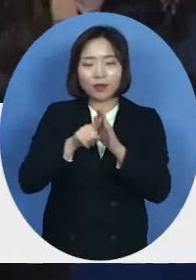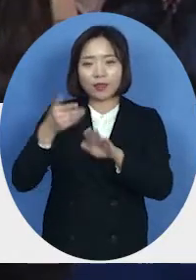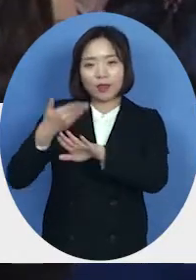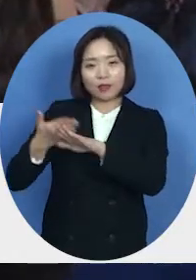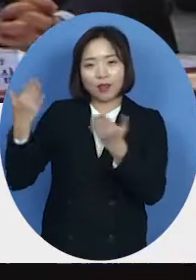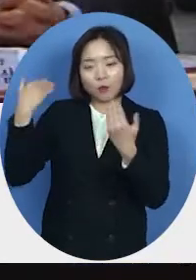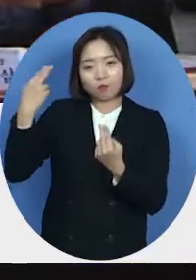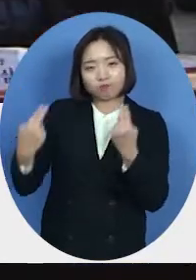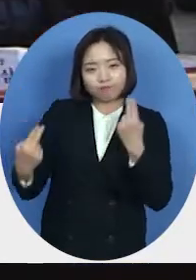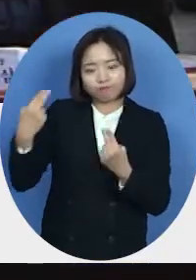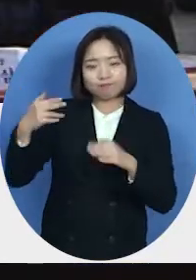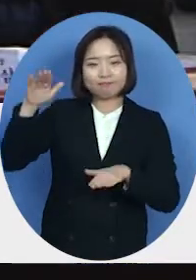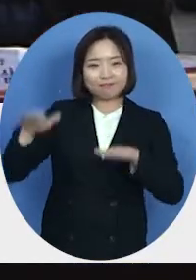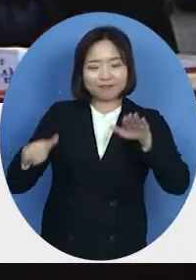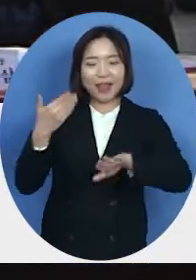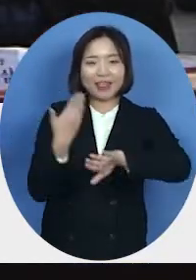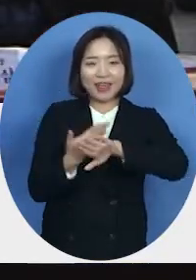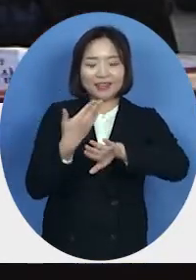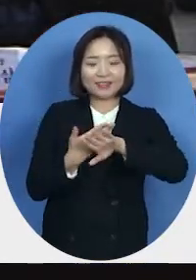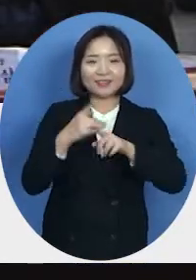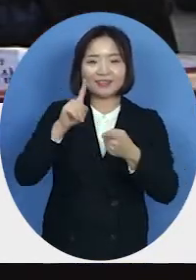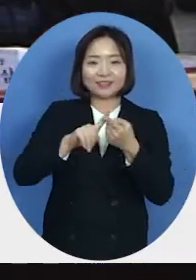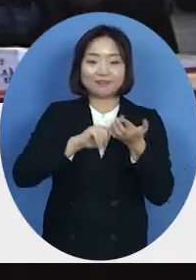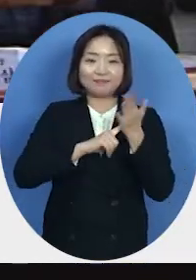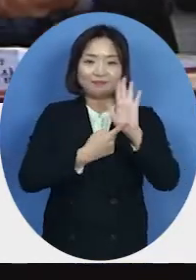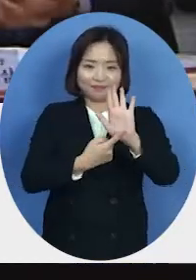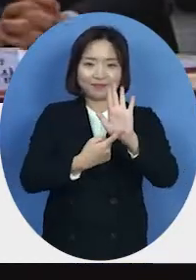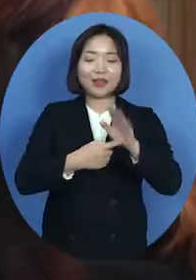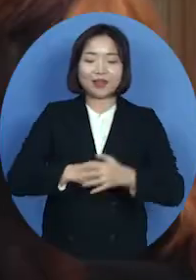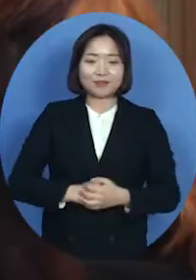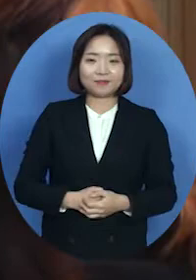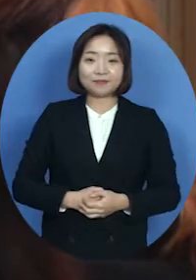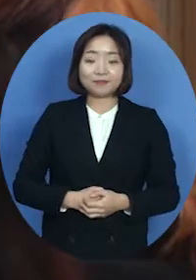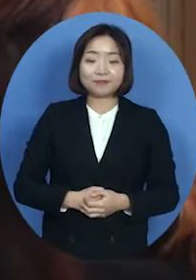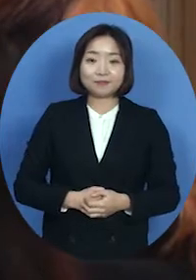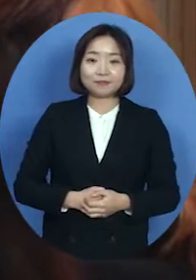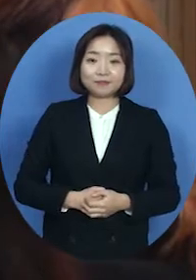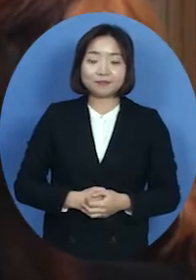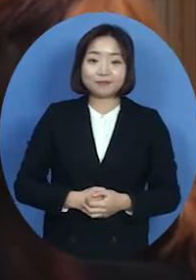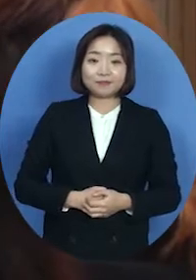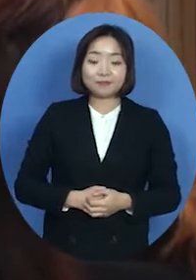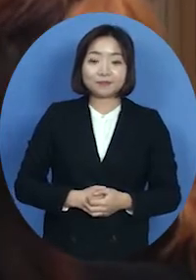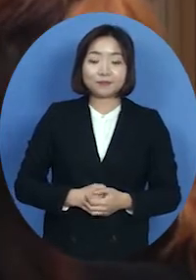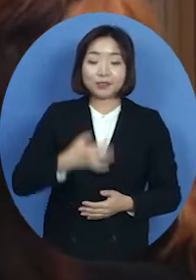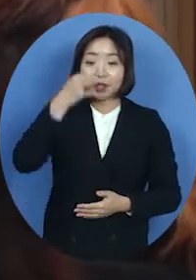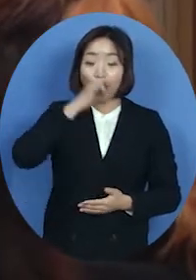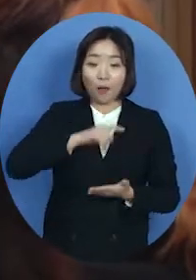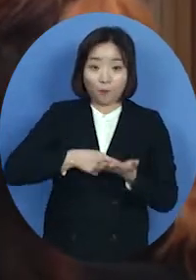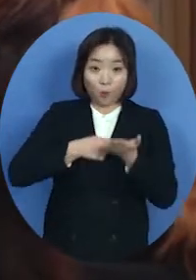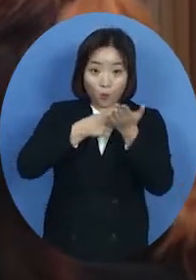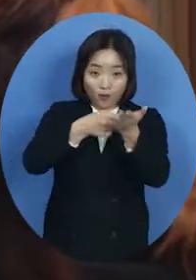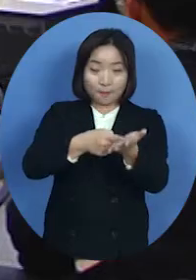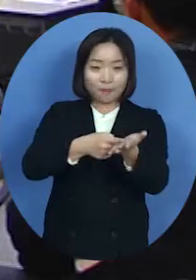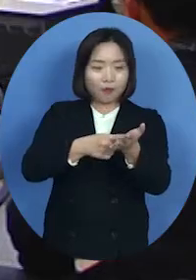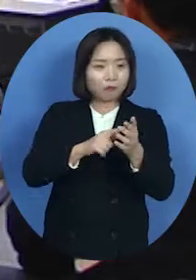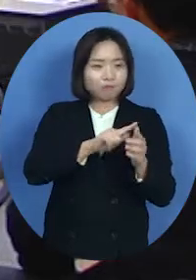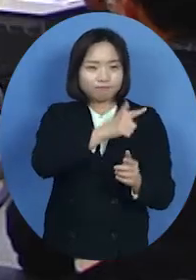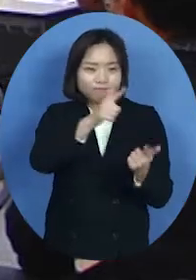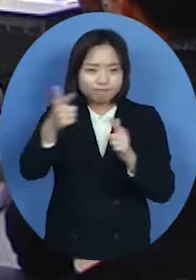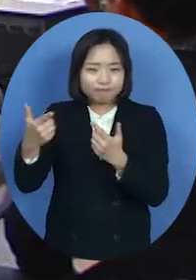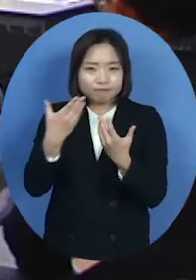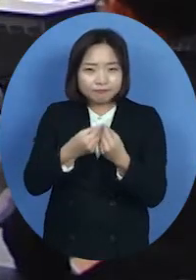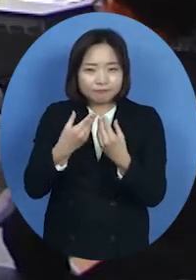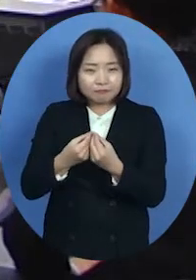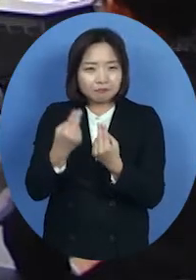타 학교와 차별화된 5년 과정과 성과를 발표하는 자리를 가졌습니다 공지 신을 성과 보고회를 통해 나타난 여러